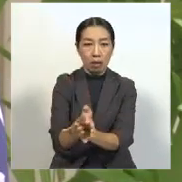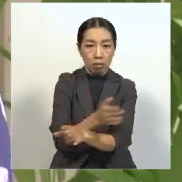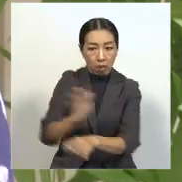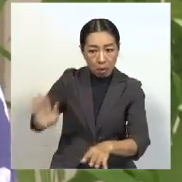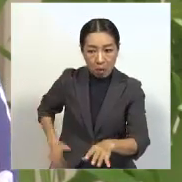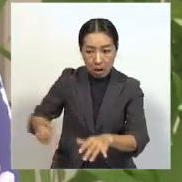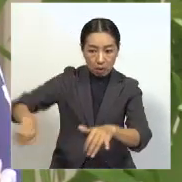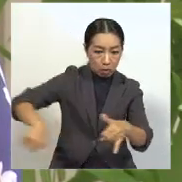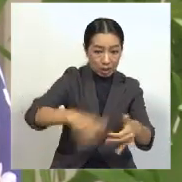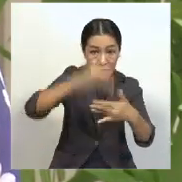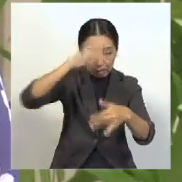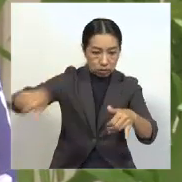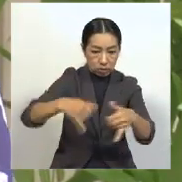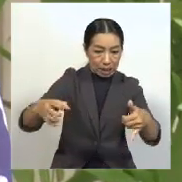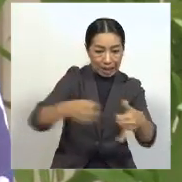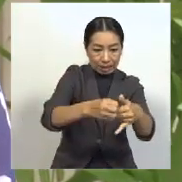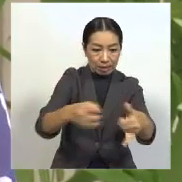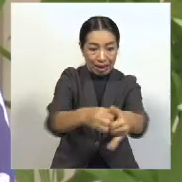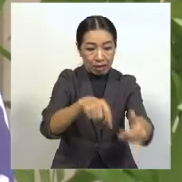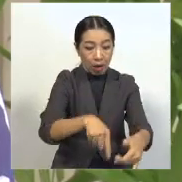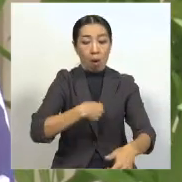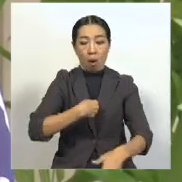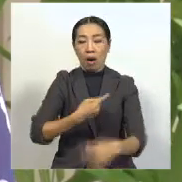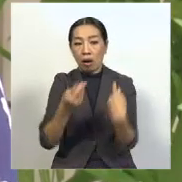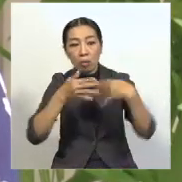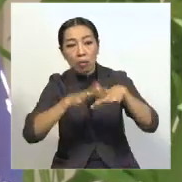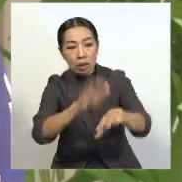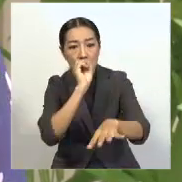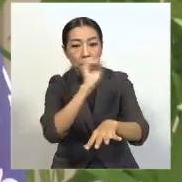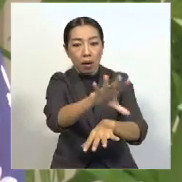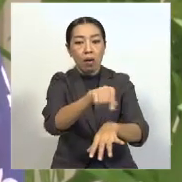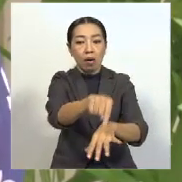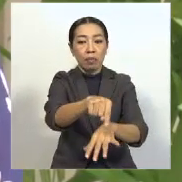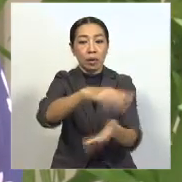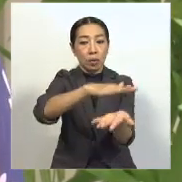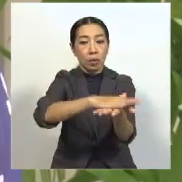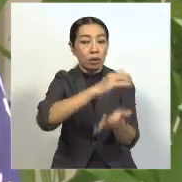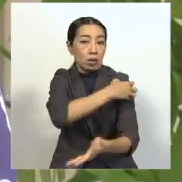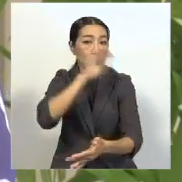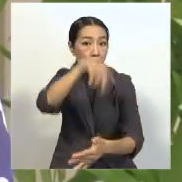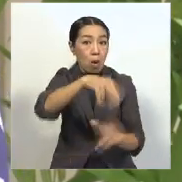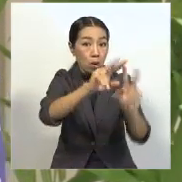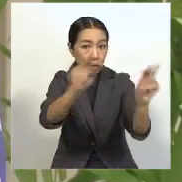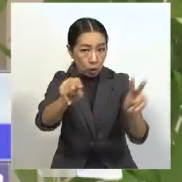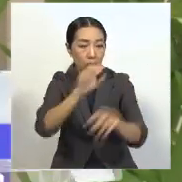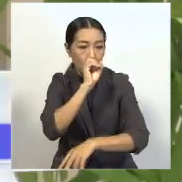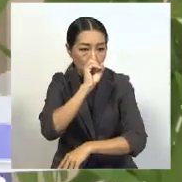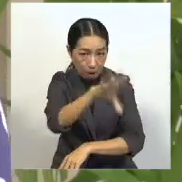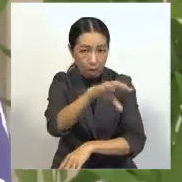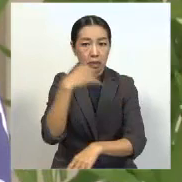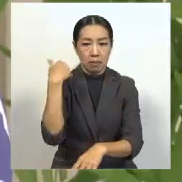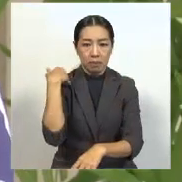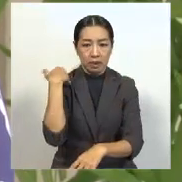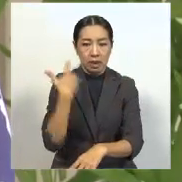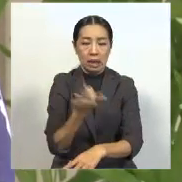ตุมานะเราก็ได้ประสานไปหลายส่วนเลยของทั้งต้นสังกัดเราก็คือเทศบาลนครนนทบุรีนะคะ